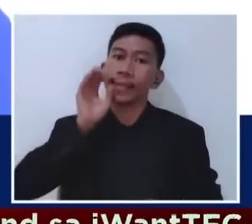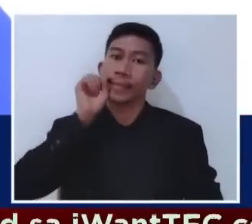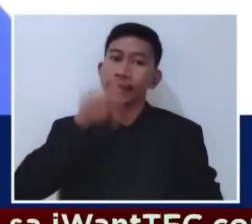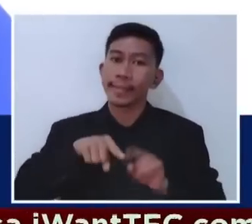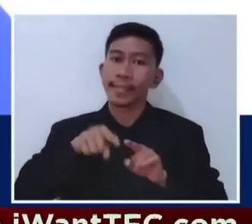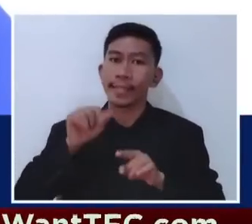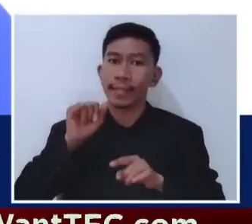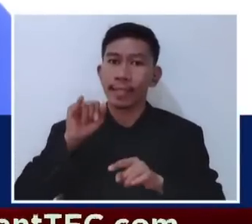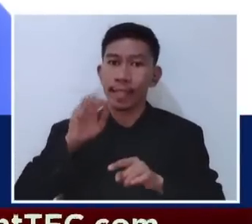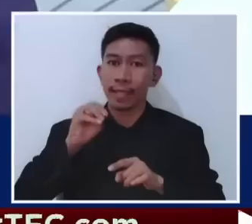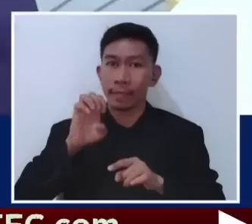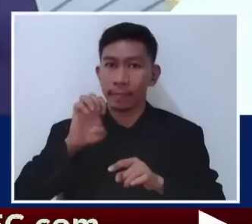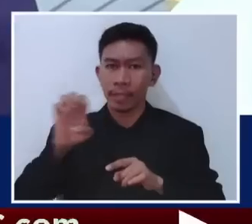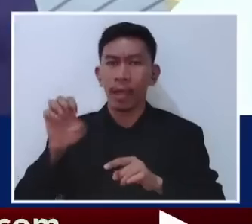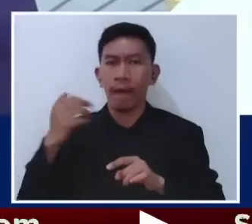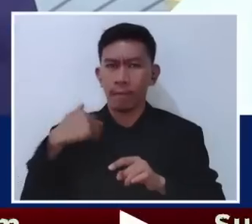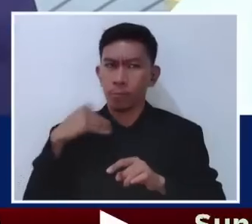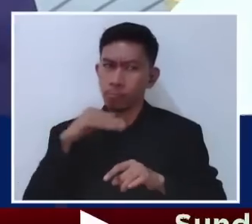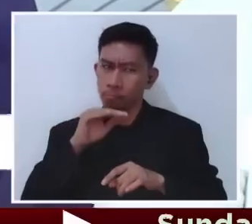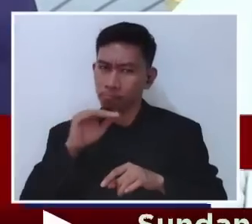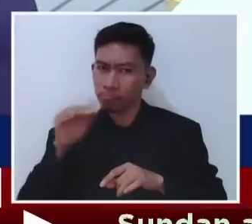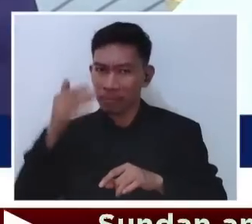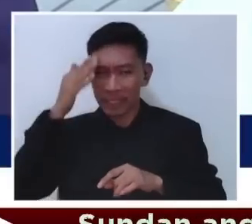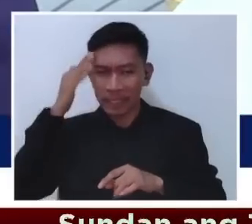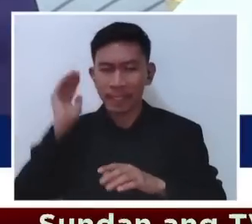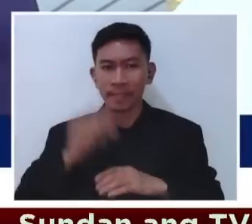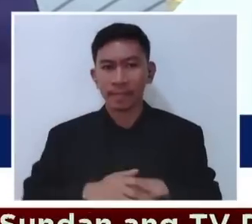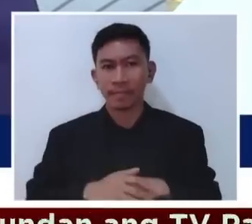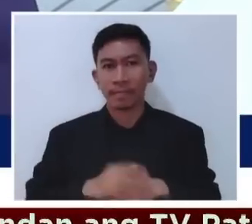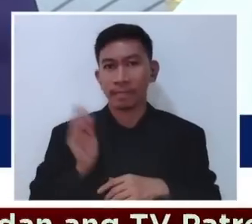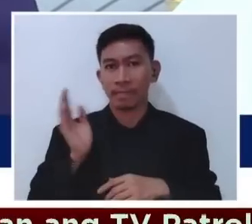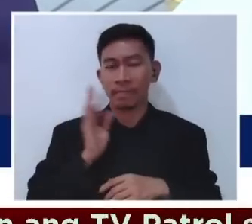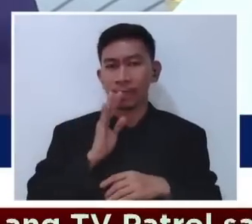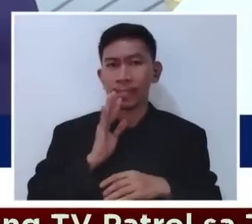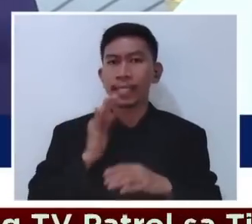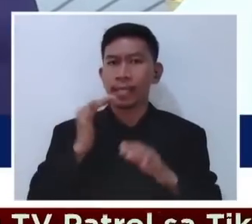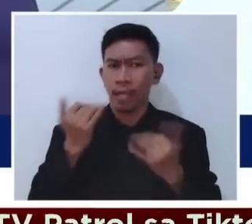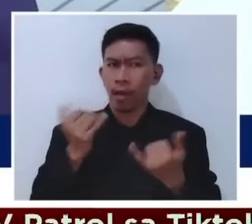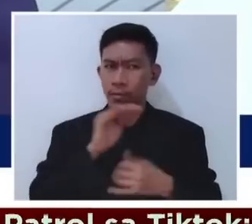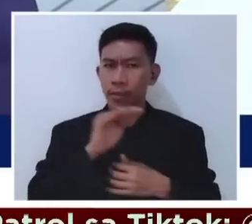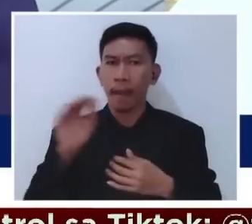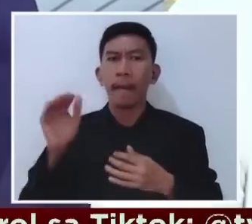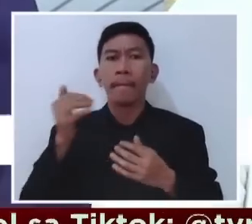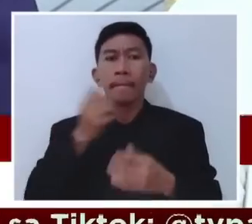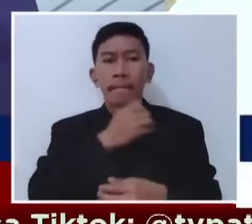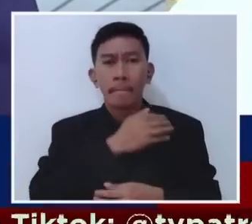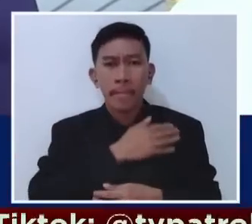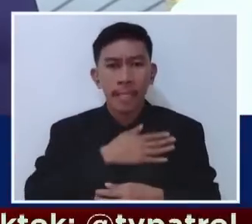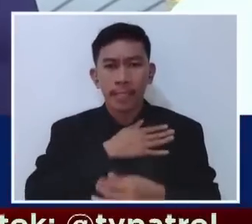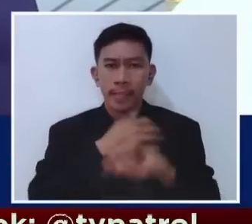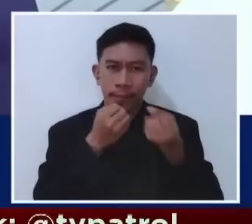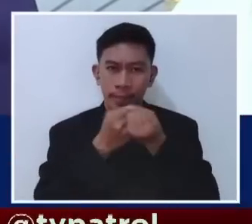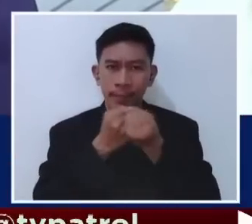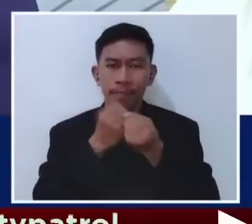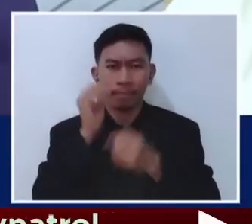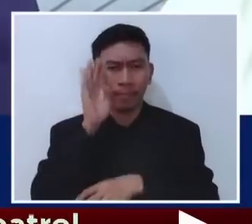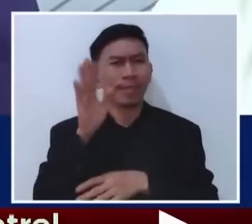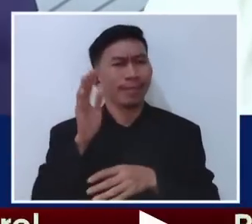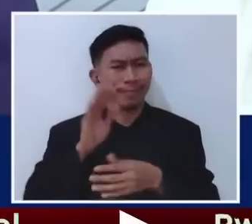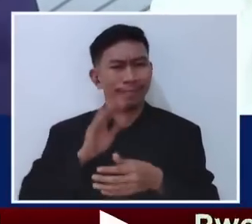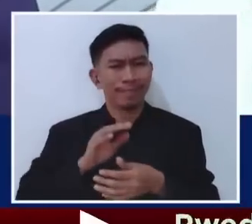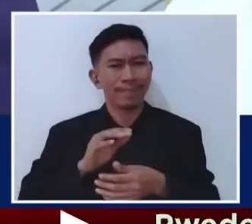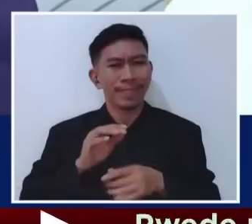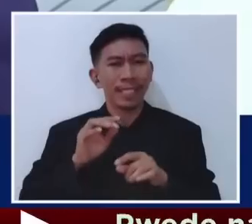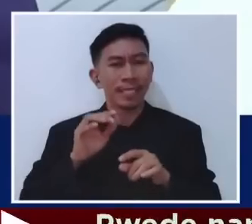Marcos. Suportahan na lang natin ang administrasyon na punuin yung mga pagkukulang niyan, tuwirin yung medyo